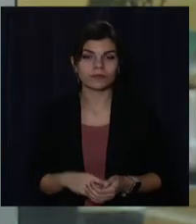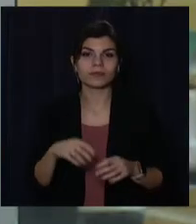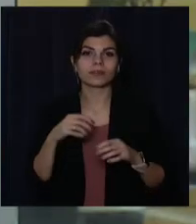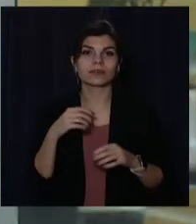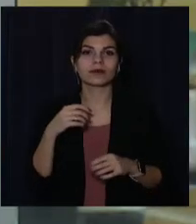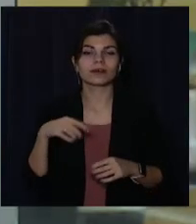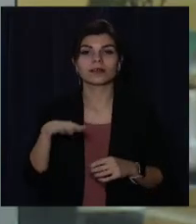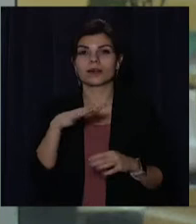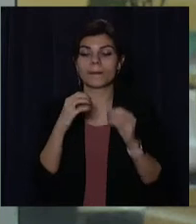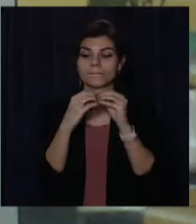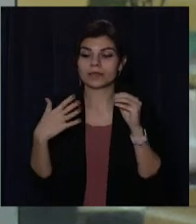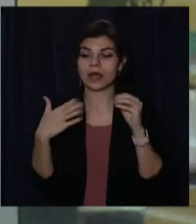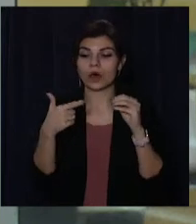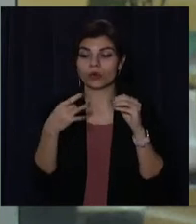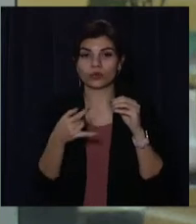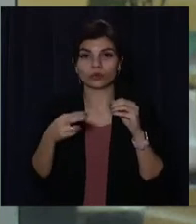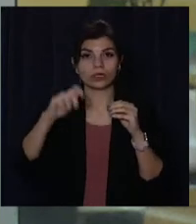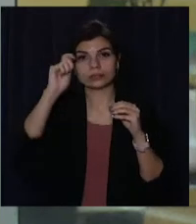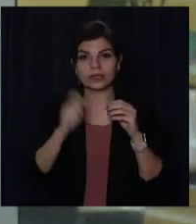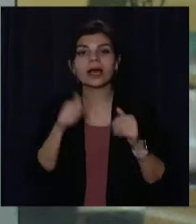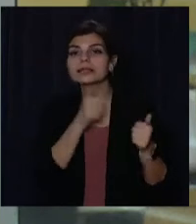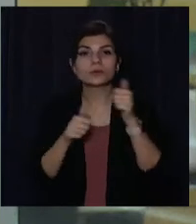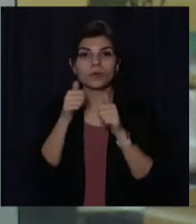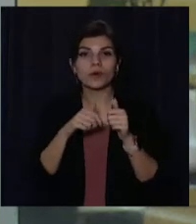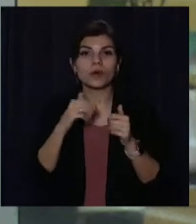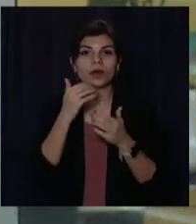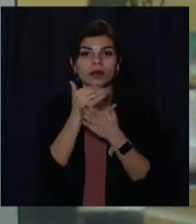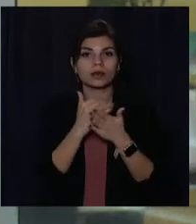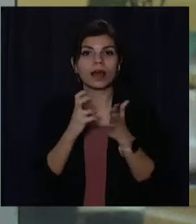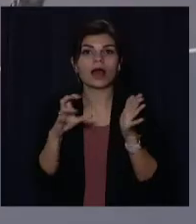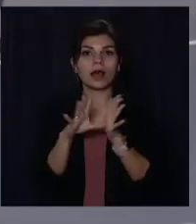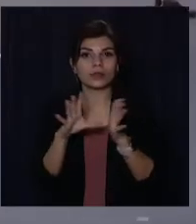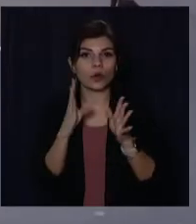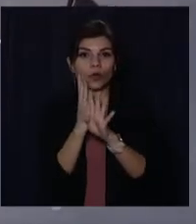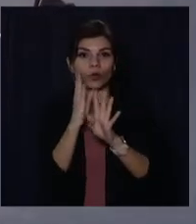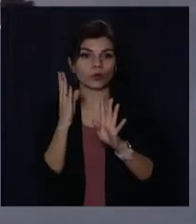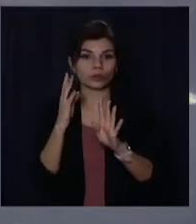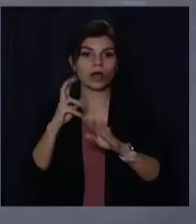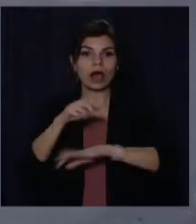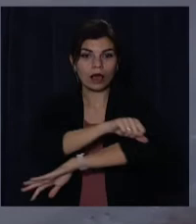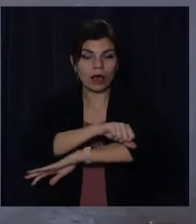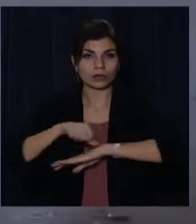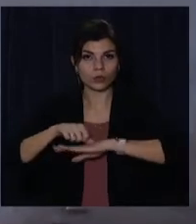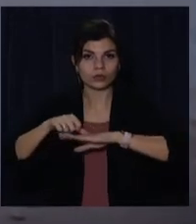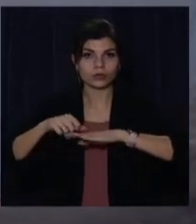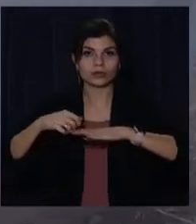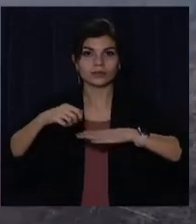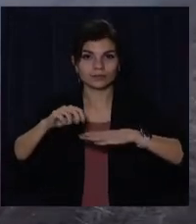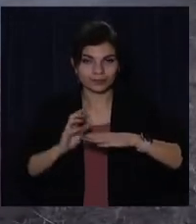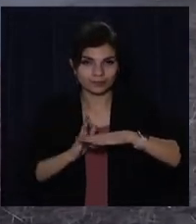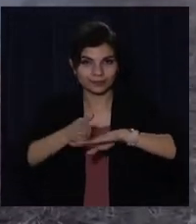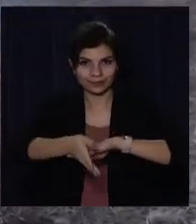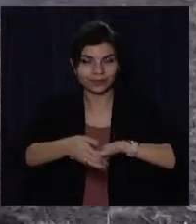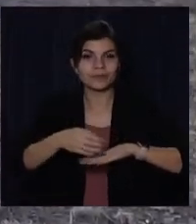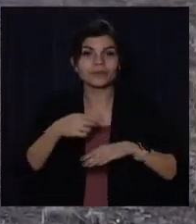Чергамбі. З 15 грудня в Україні стартує експериментальний проєкт «Електронна черга перетину кордону». Його затвердили на